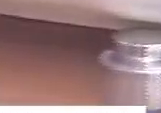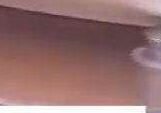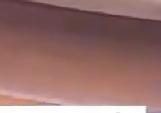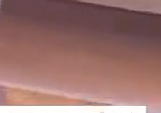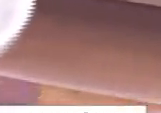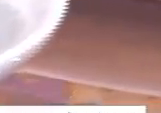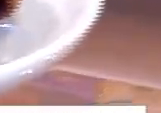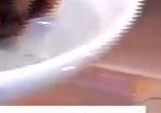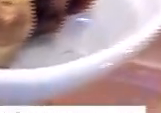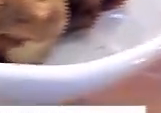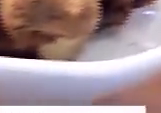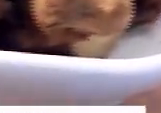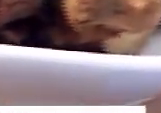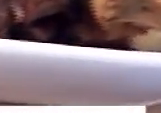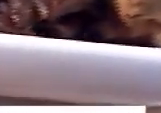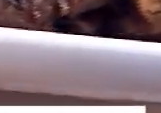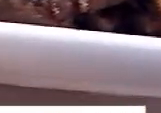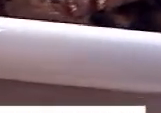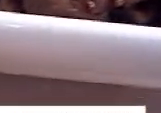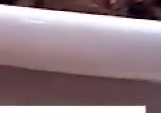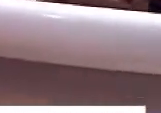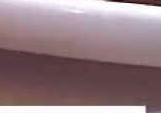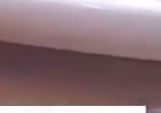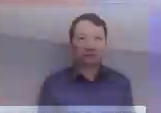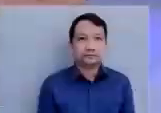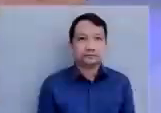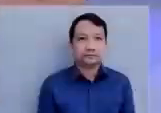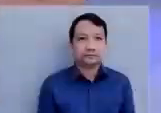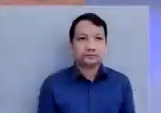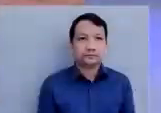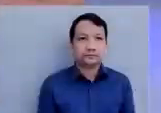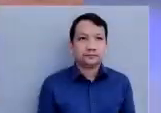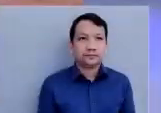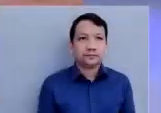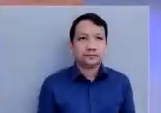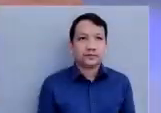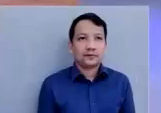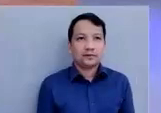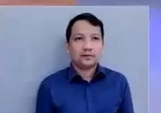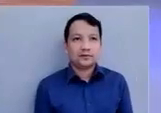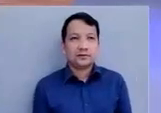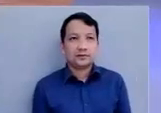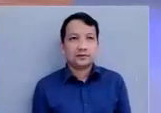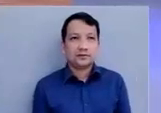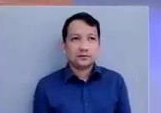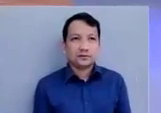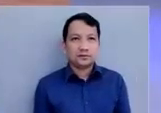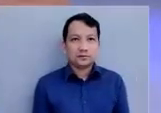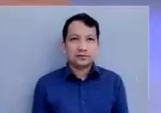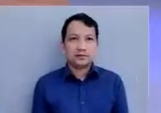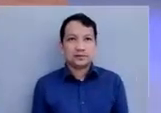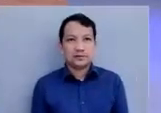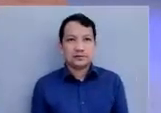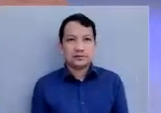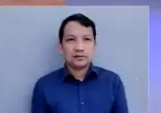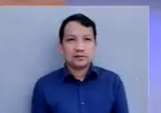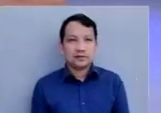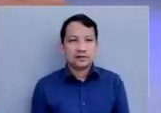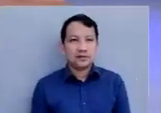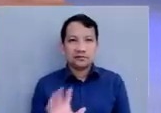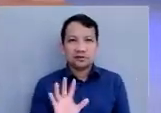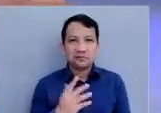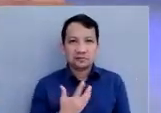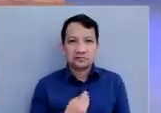balama tali lechon belly ngayon kisy pa alam mo Andiyan naman si doc hindi tayo dapat matakot sa mga ganitong pagkain Oo